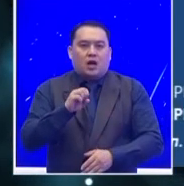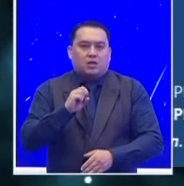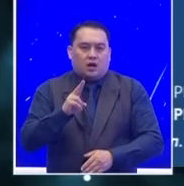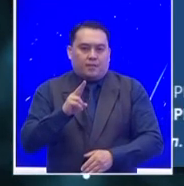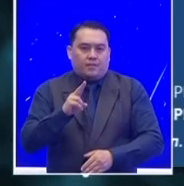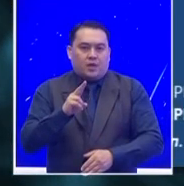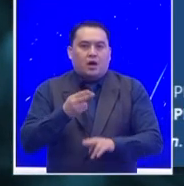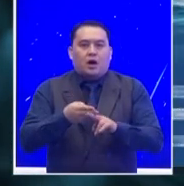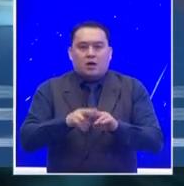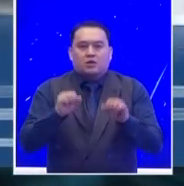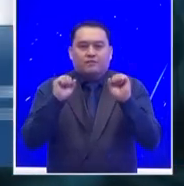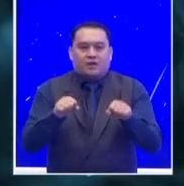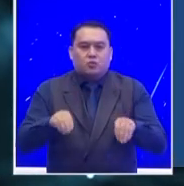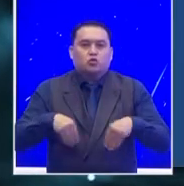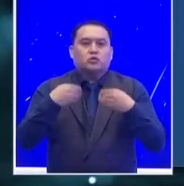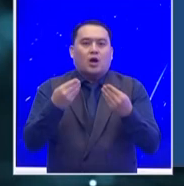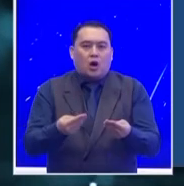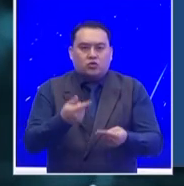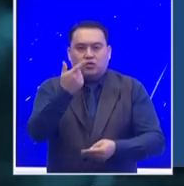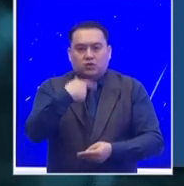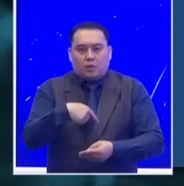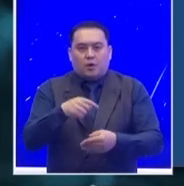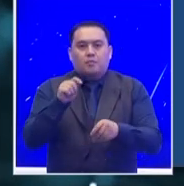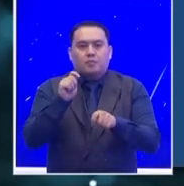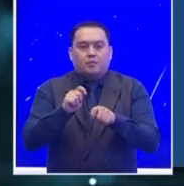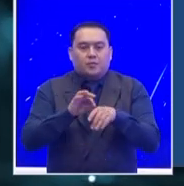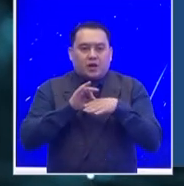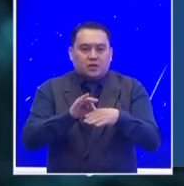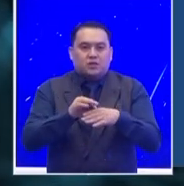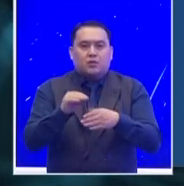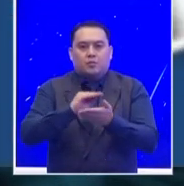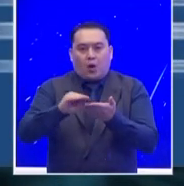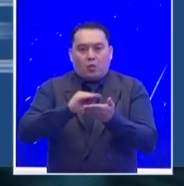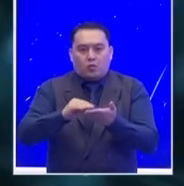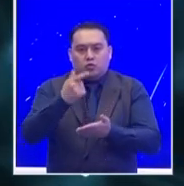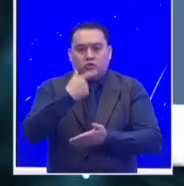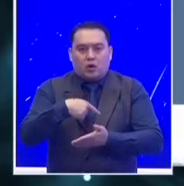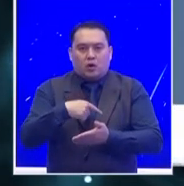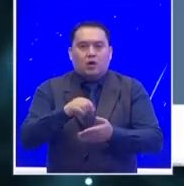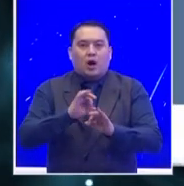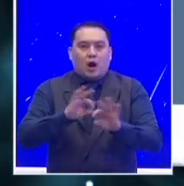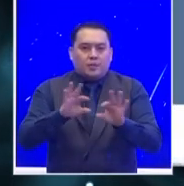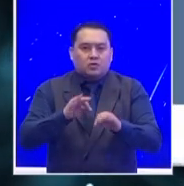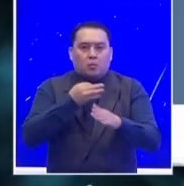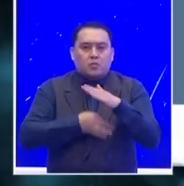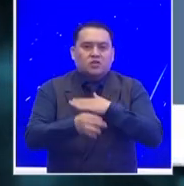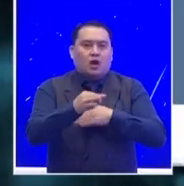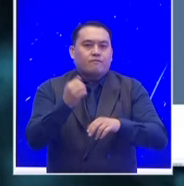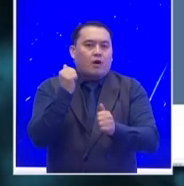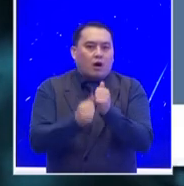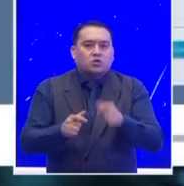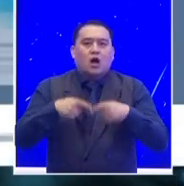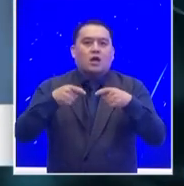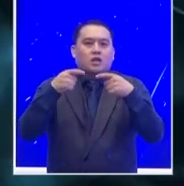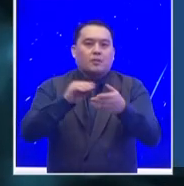sanak.gov.kz. Это дает возможность респондентам самостоятельно пройти перепись, заполнив листы с помощью пояснений и подсказов на каждом этапе